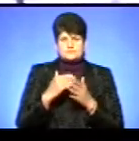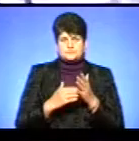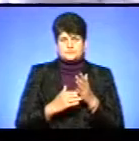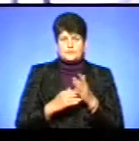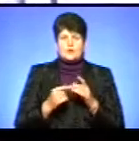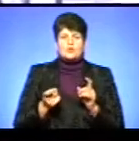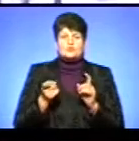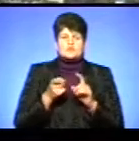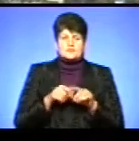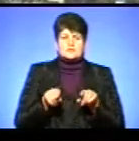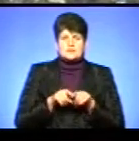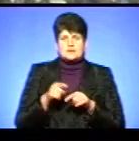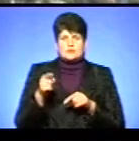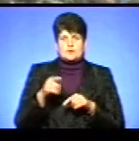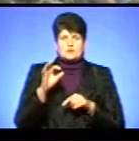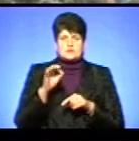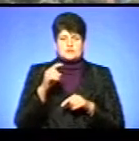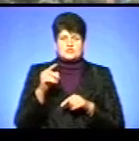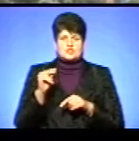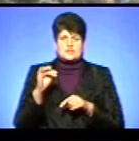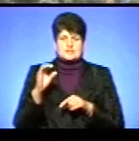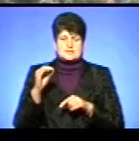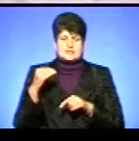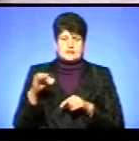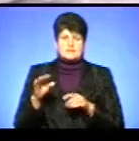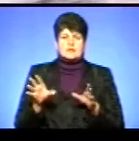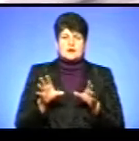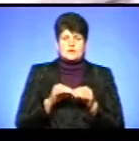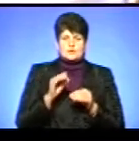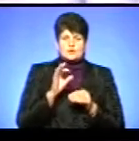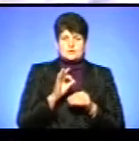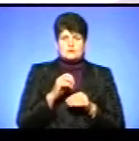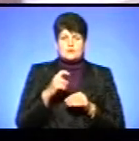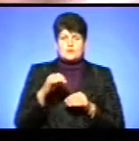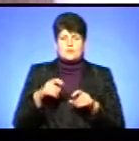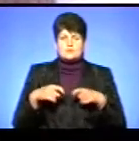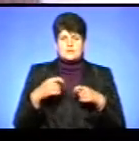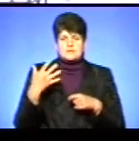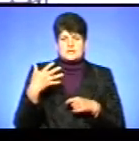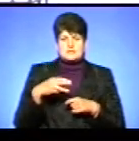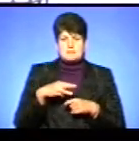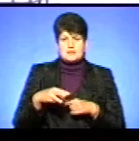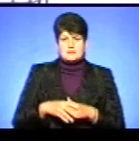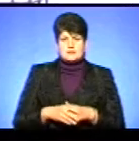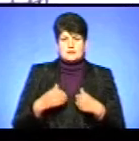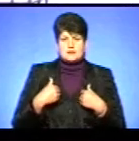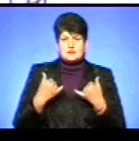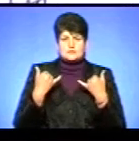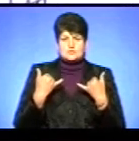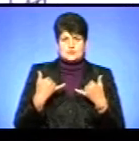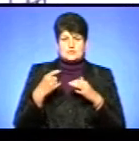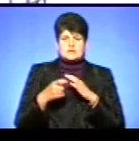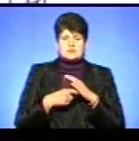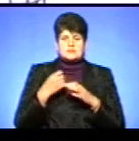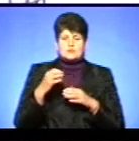Долучився до забігу тернополянин Олександр Чистий. Він разом з Олександром Хомою пробіг 50 метрів. Я сьогодні дізнався